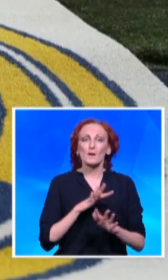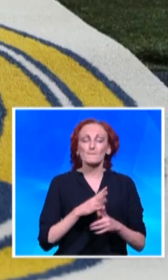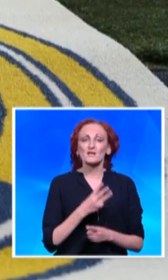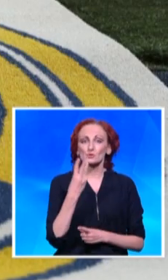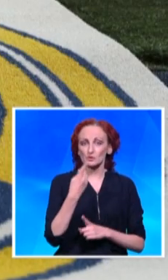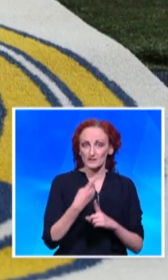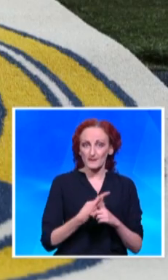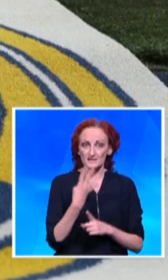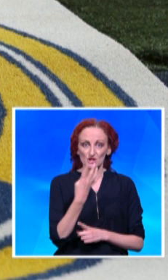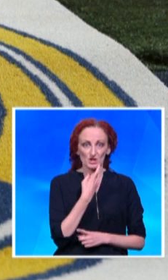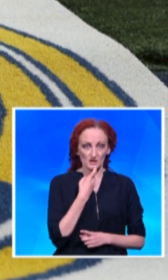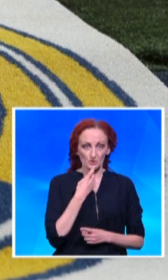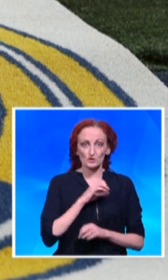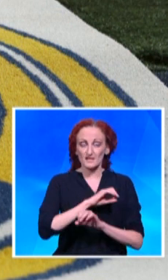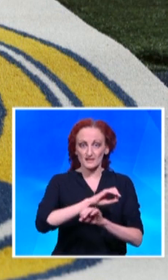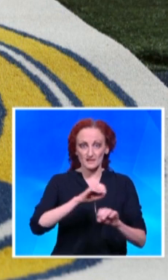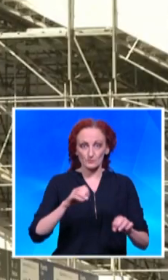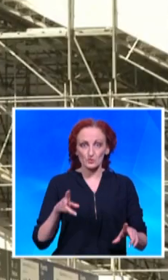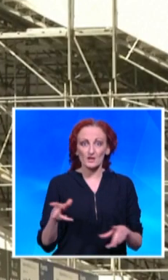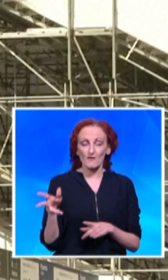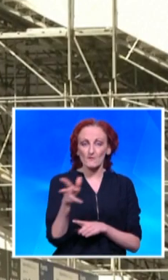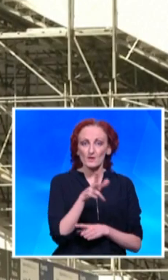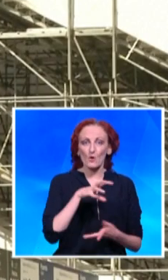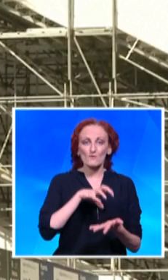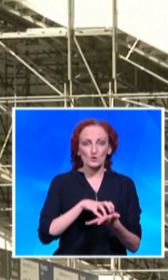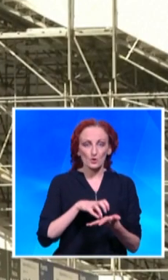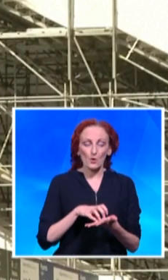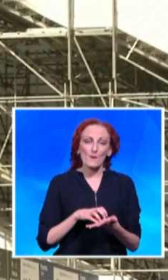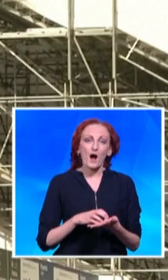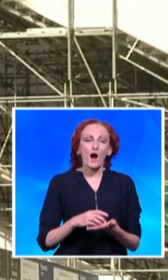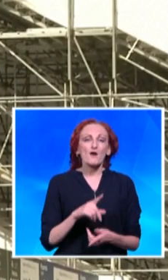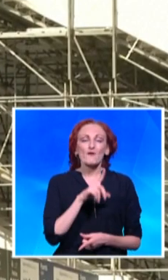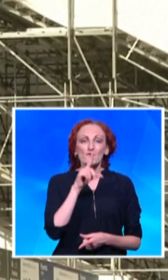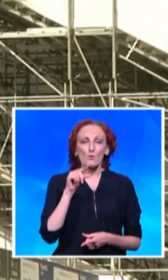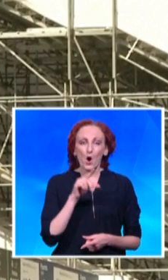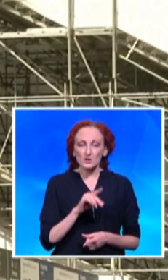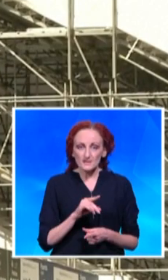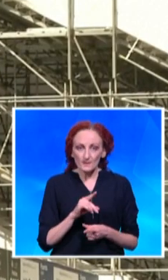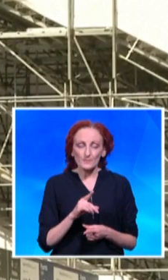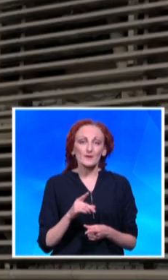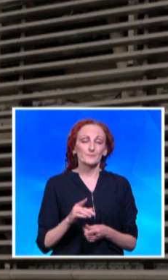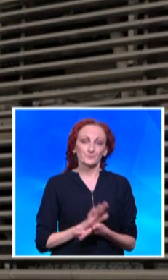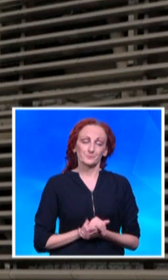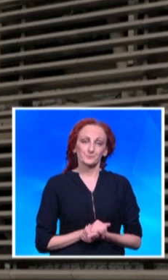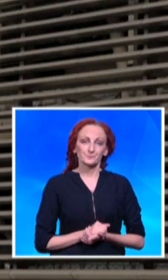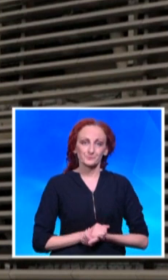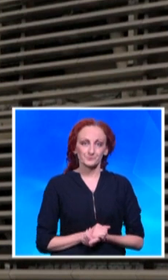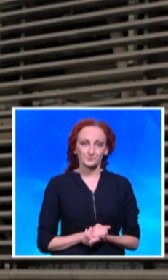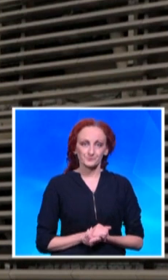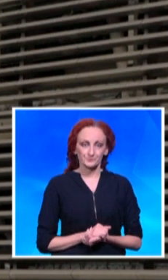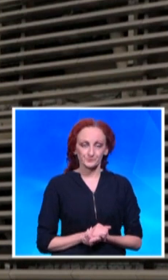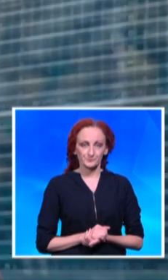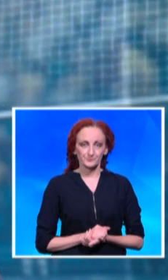4 години. Те са разпространили видеото в група в WhatsApp. Заснето е през юни в Пуерто-Рико до басейн на хотел.